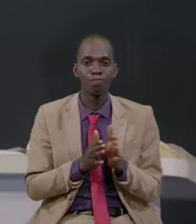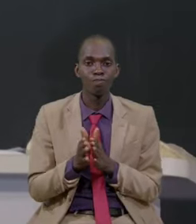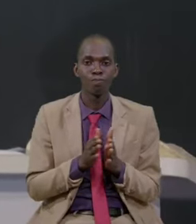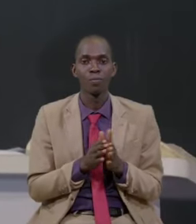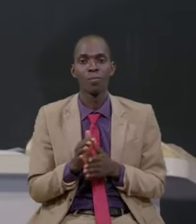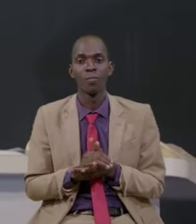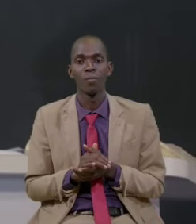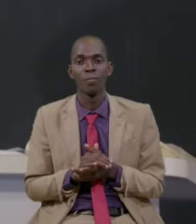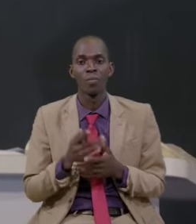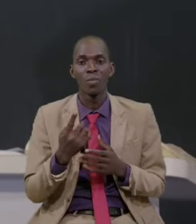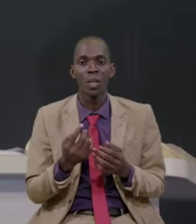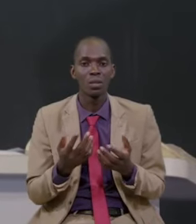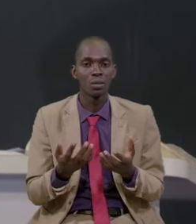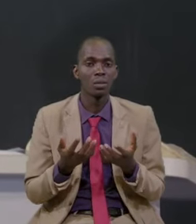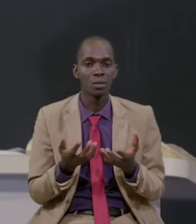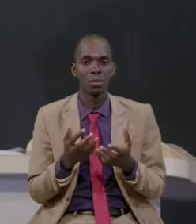le désir